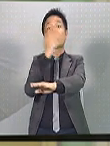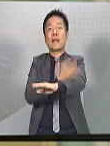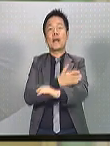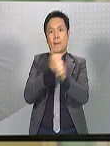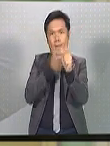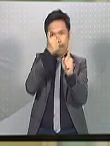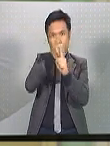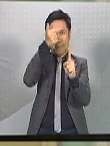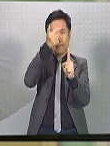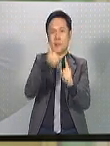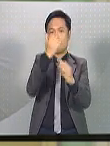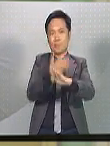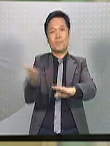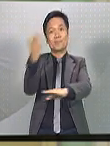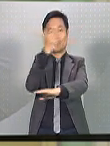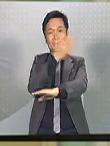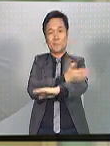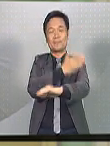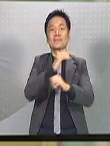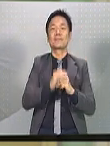pematuhan juga meningkat